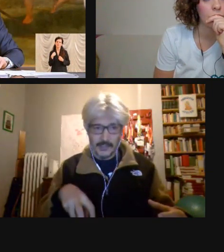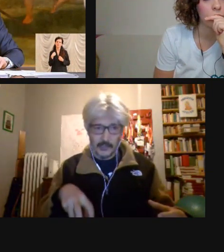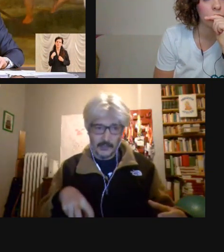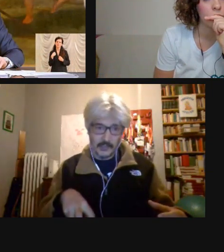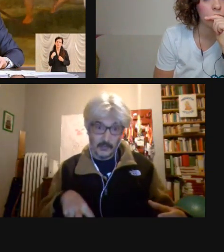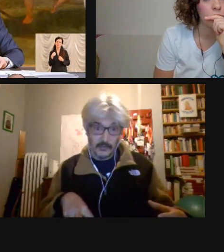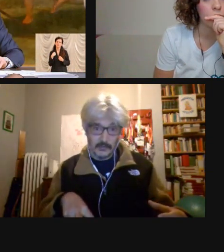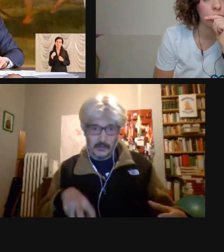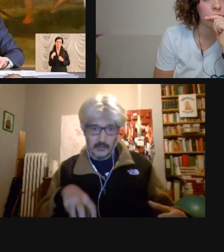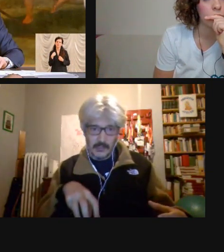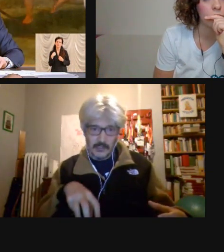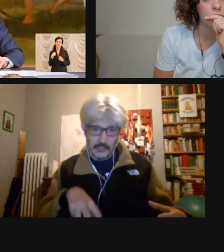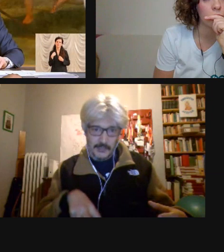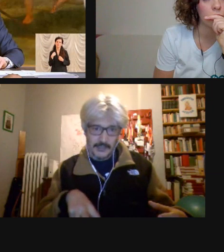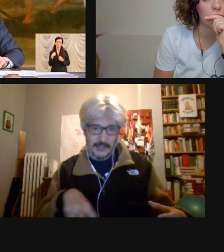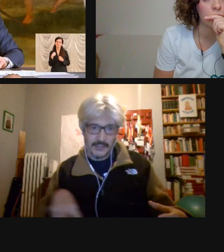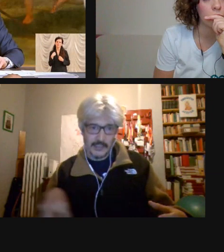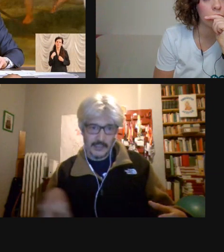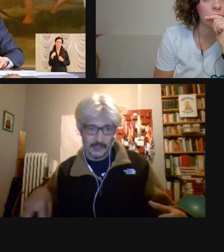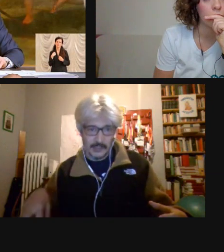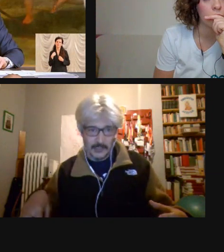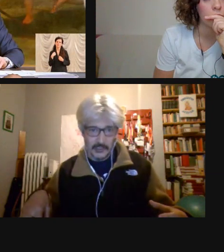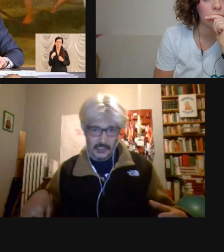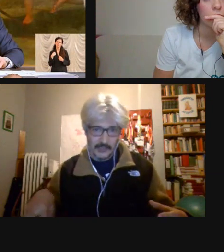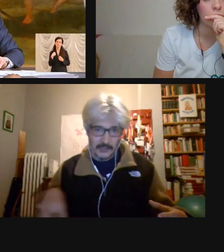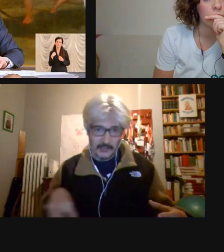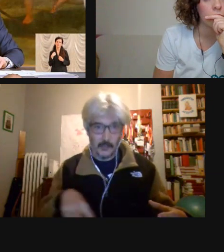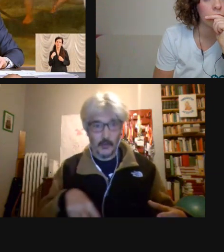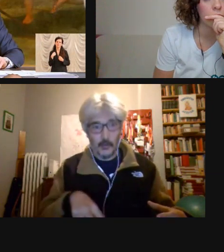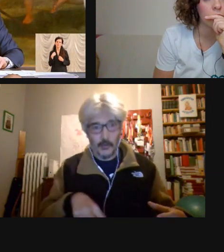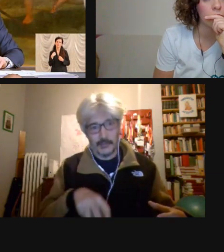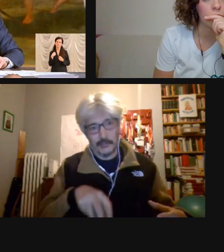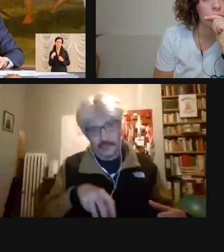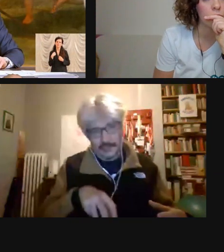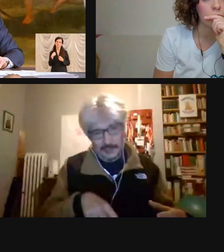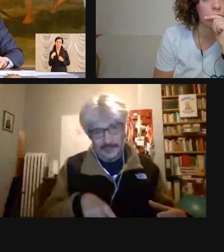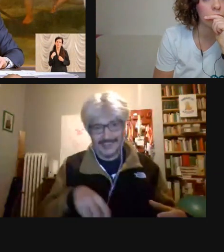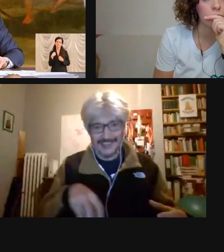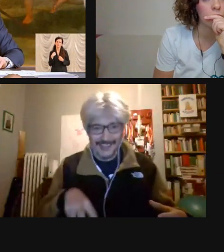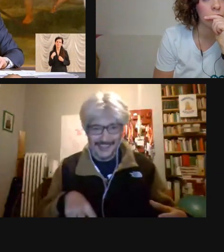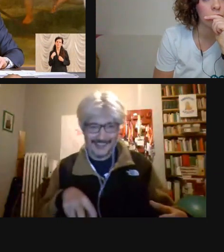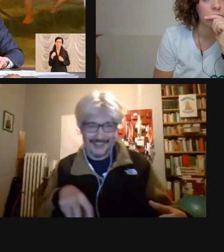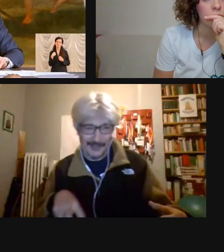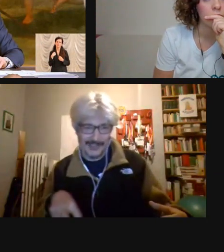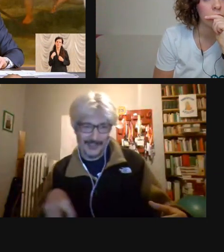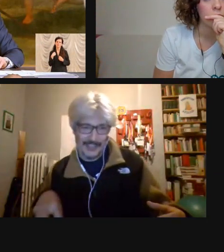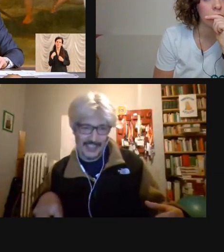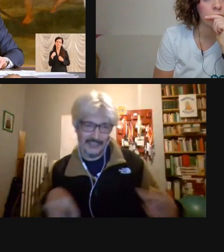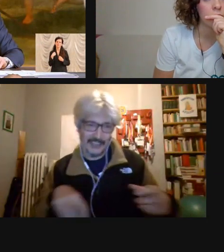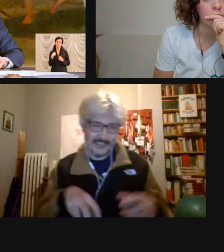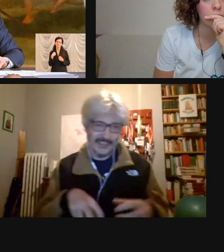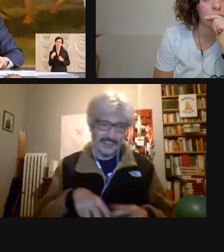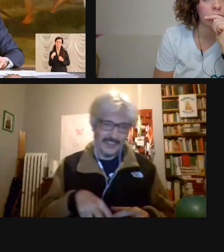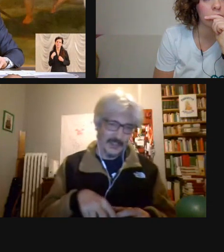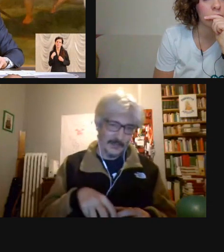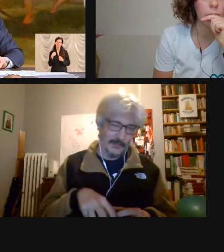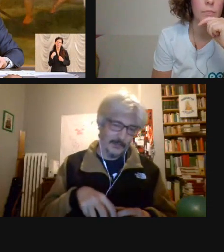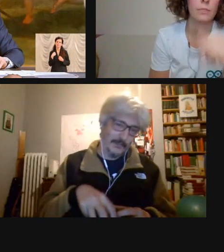scopri che le cose sono leggermente diverse da come te le immaginavi o comunque sufficientemente diverse da come te le immaginavi